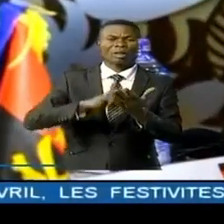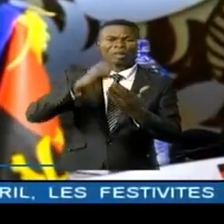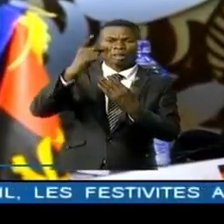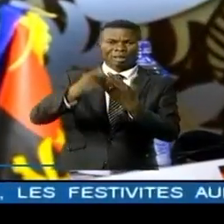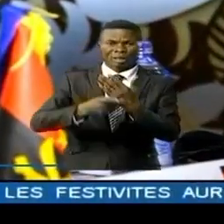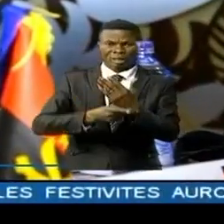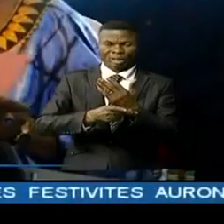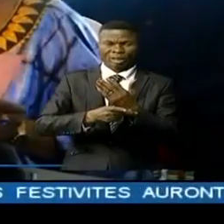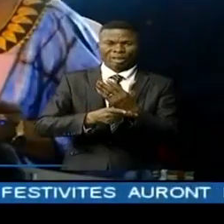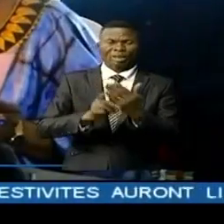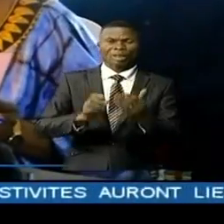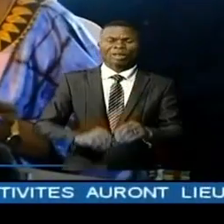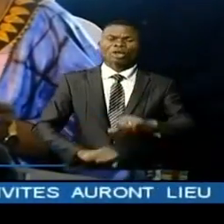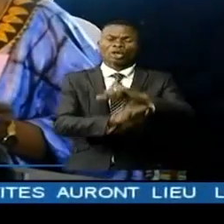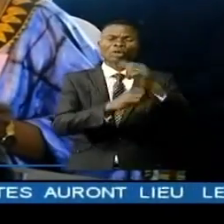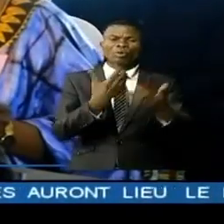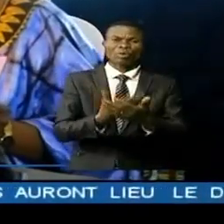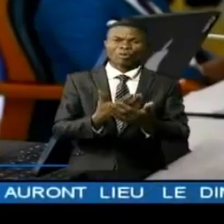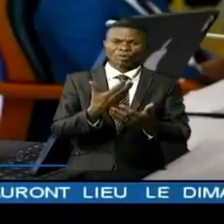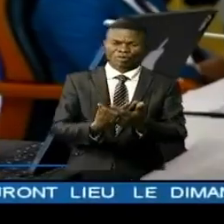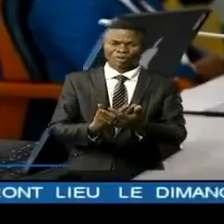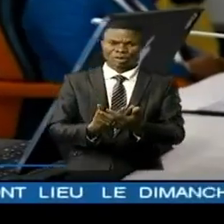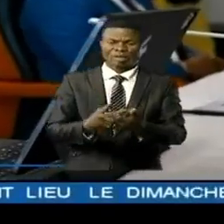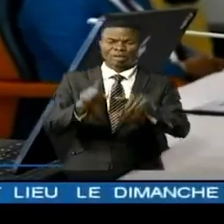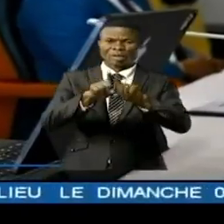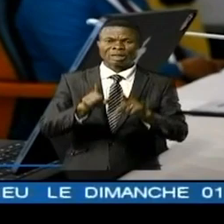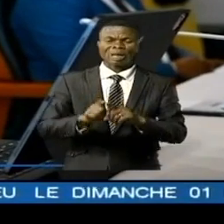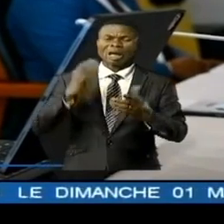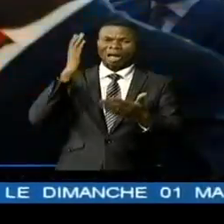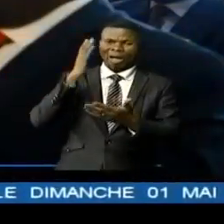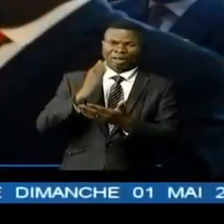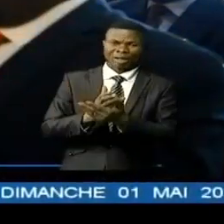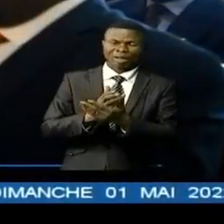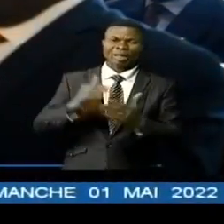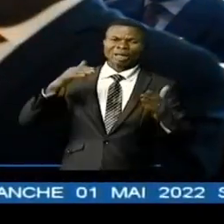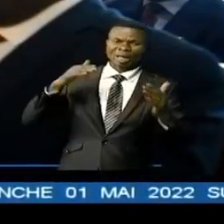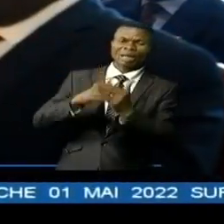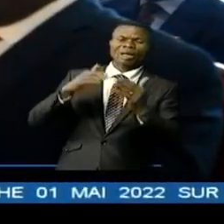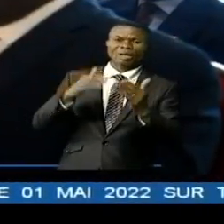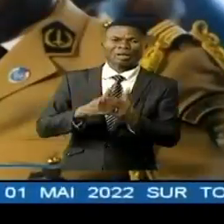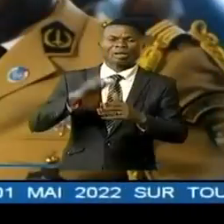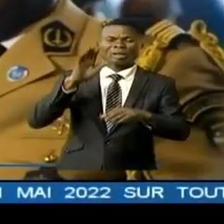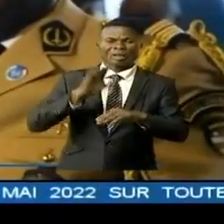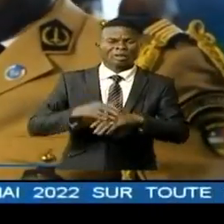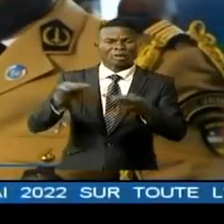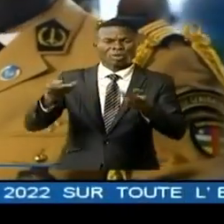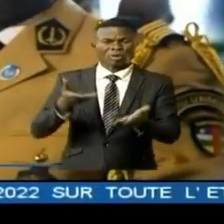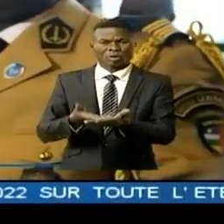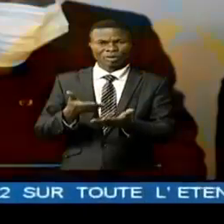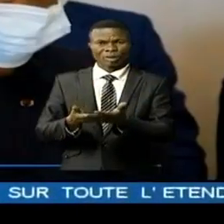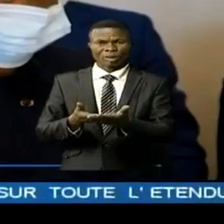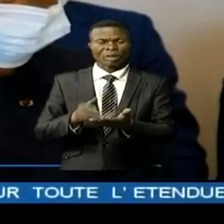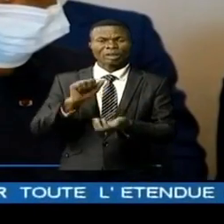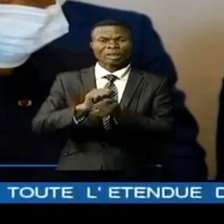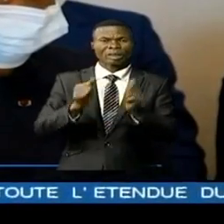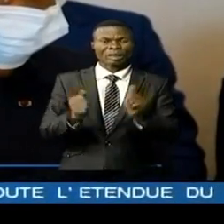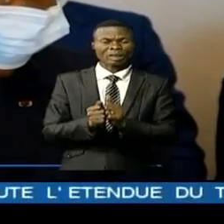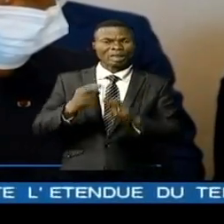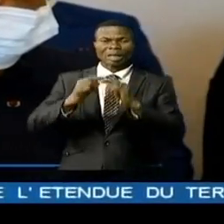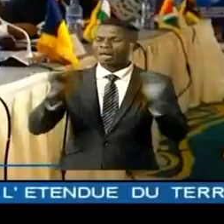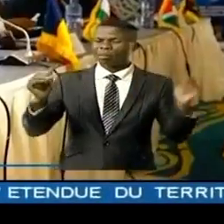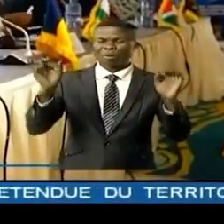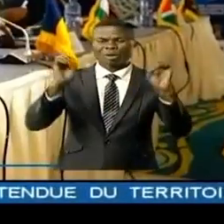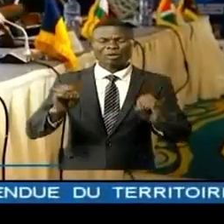d'intervention rapide que cela pour faire face à la menace qui pèse sur cet espace en termes de sécurité